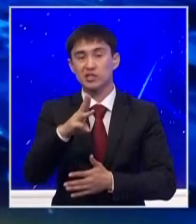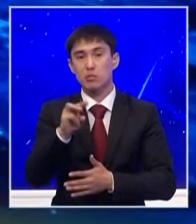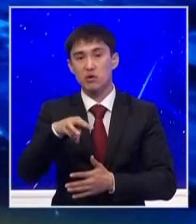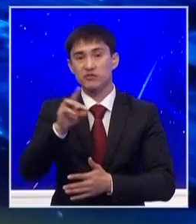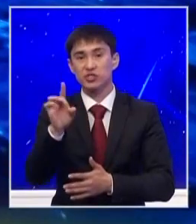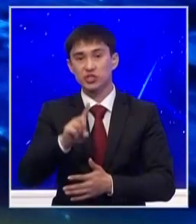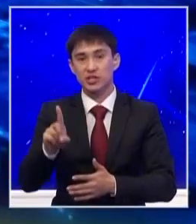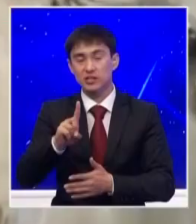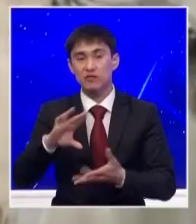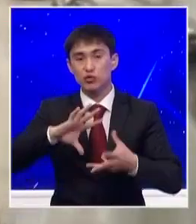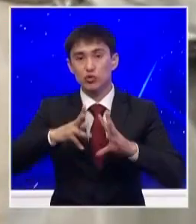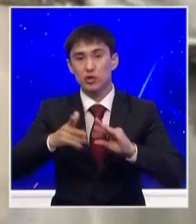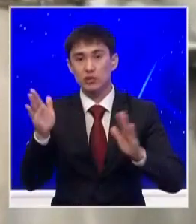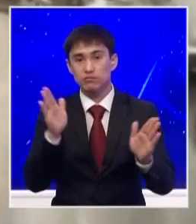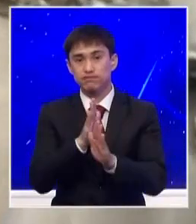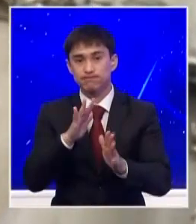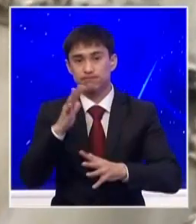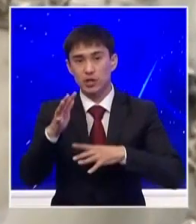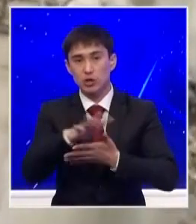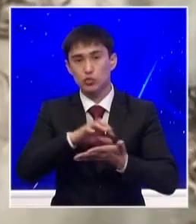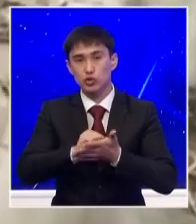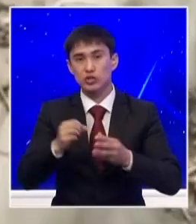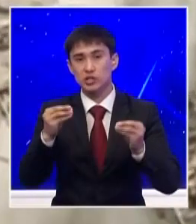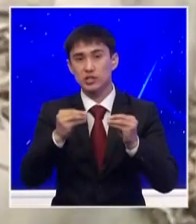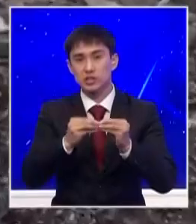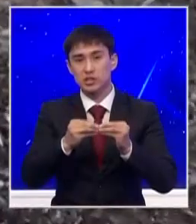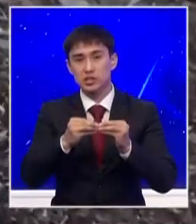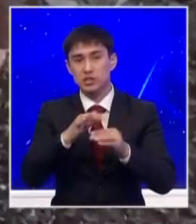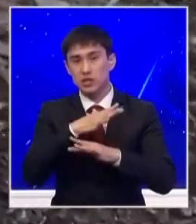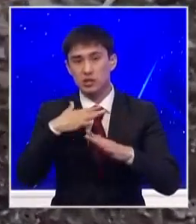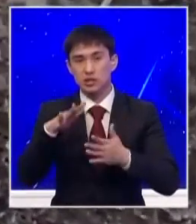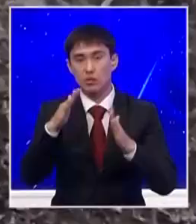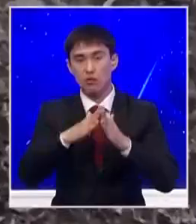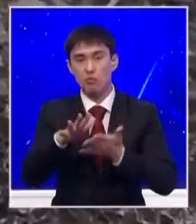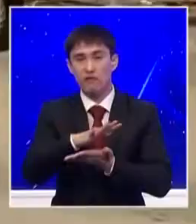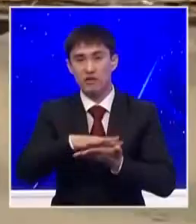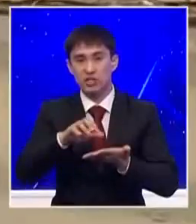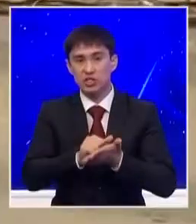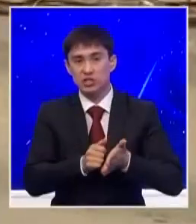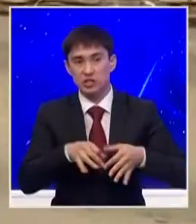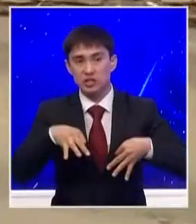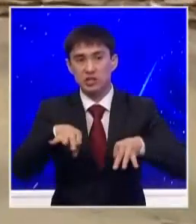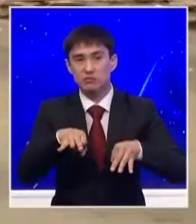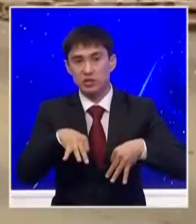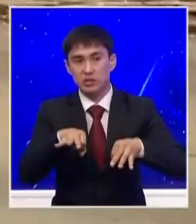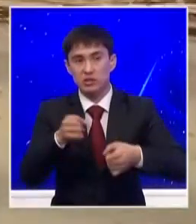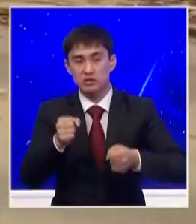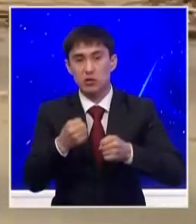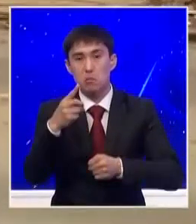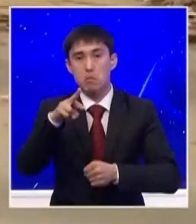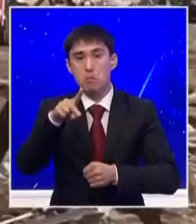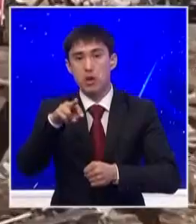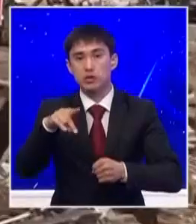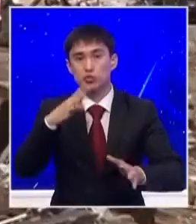час. В результате непогоды разрушены десятки домов, повреждены транспортные средства. Стоит отметить, в пятницу ураган обрушился на